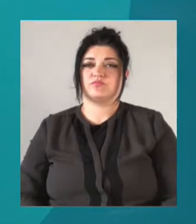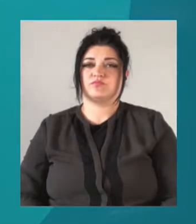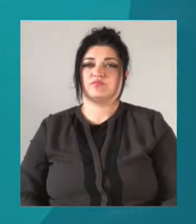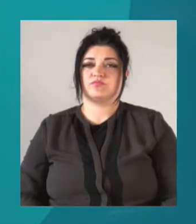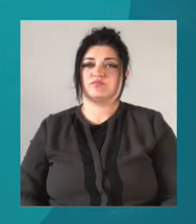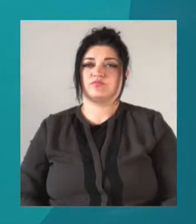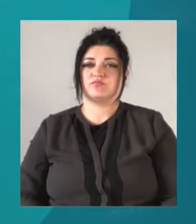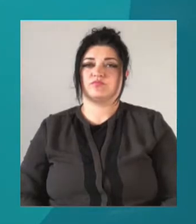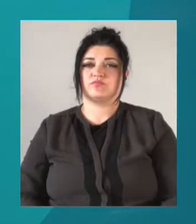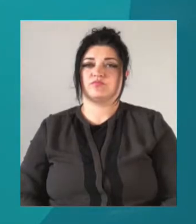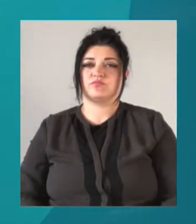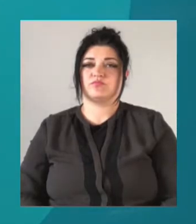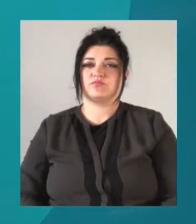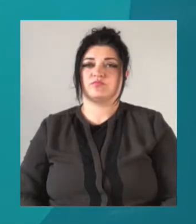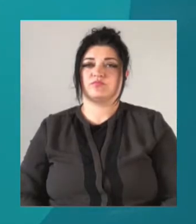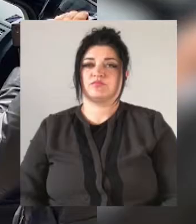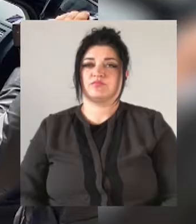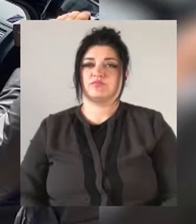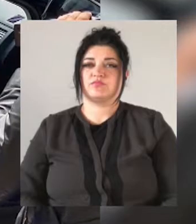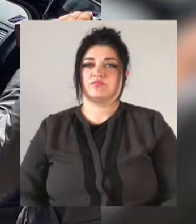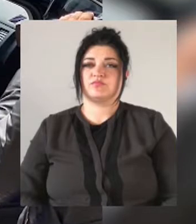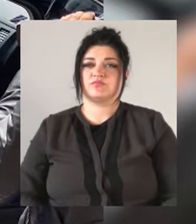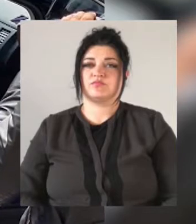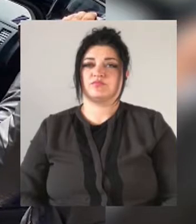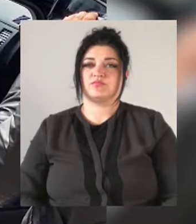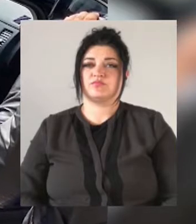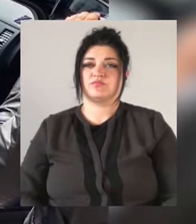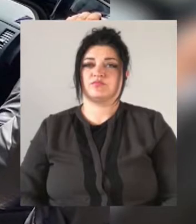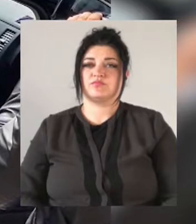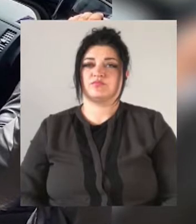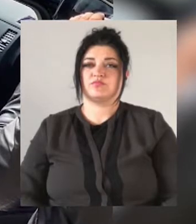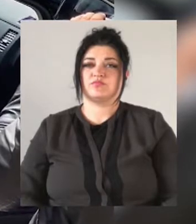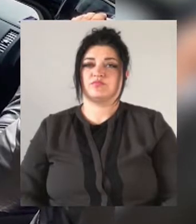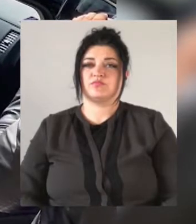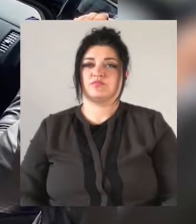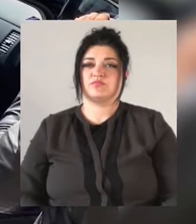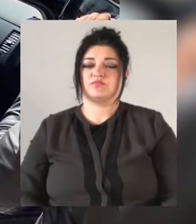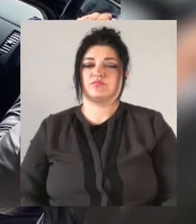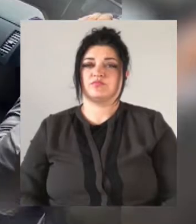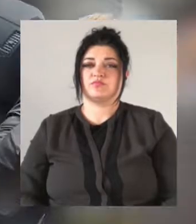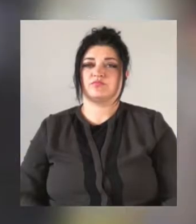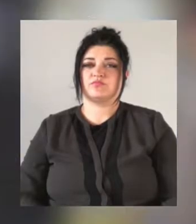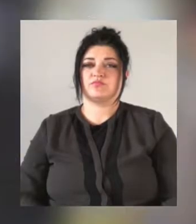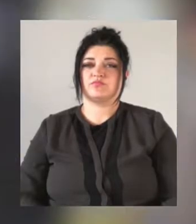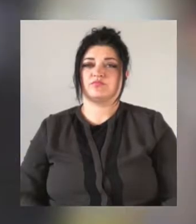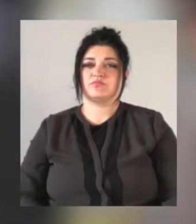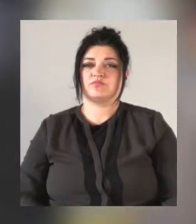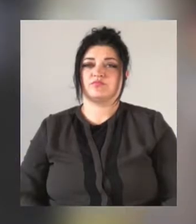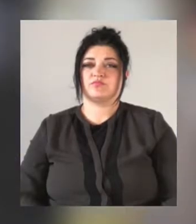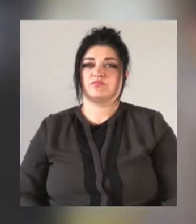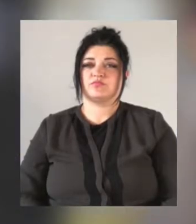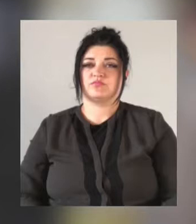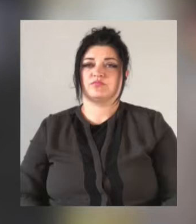Співробітники Державного бюро розслідувань затримали на хабарі заступника начальника Державної служби з надзвичайних ситуацій України в